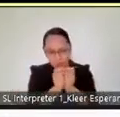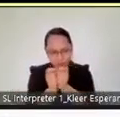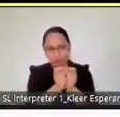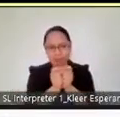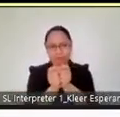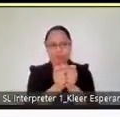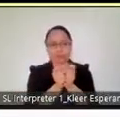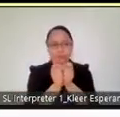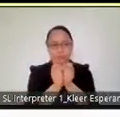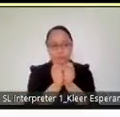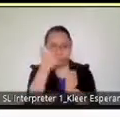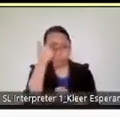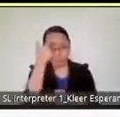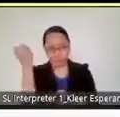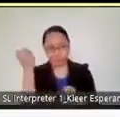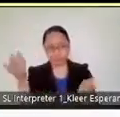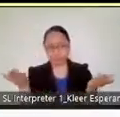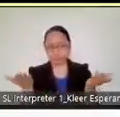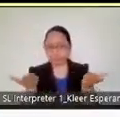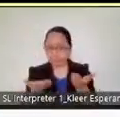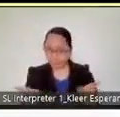ngam nangay ngayib pay